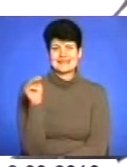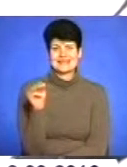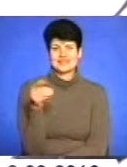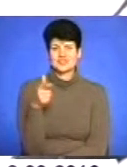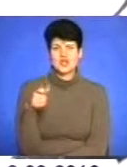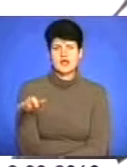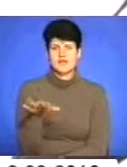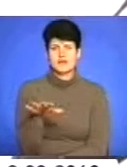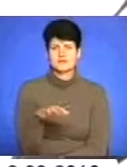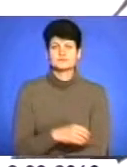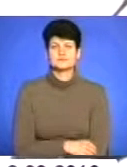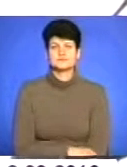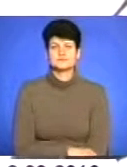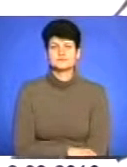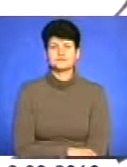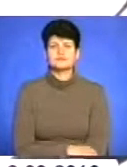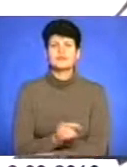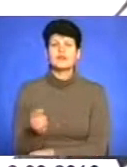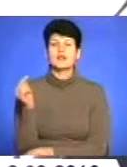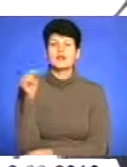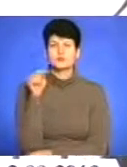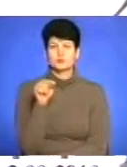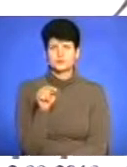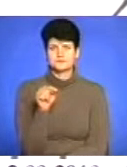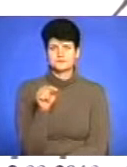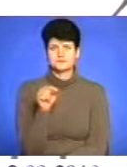гектарів. Таким чином,